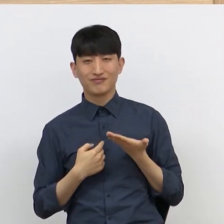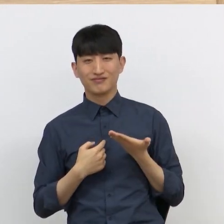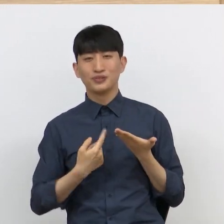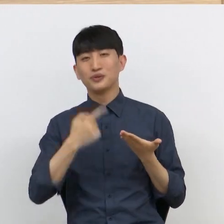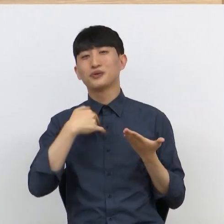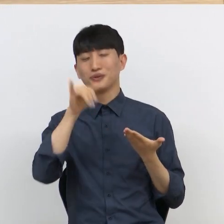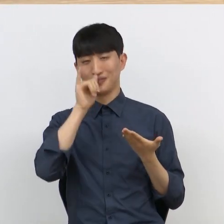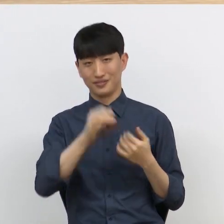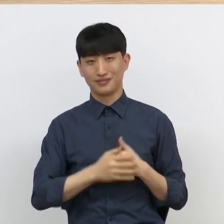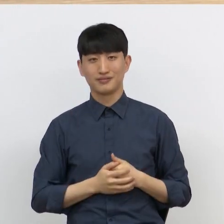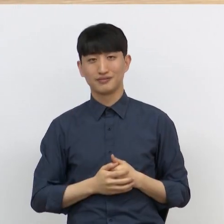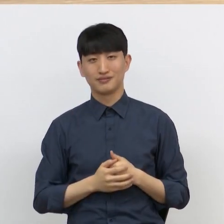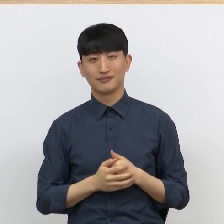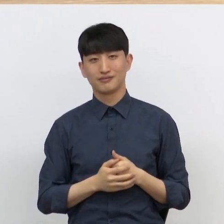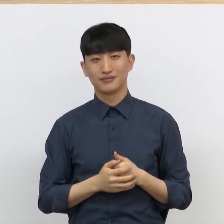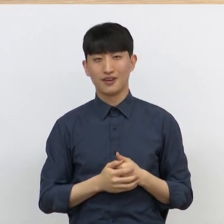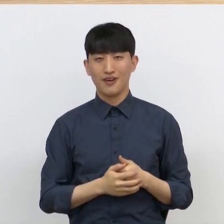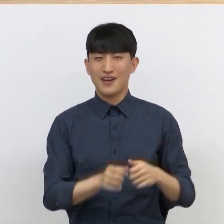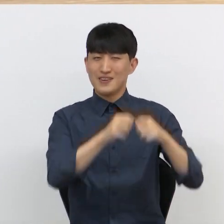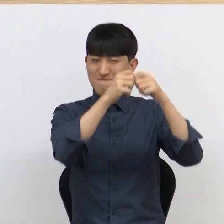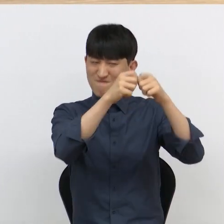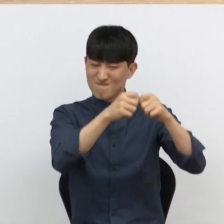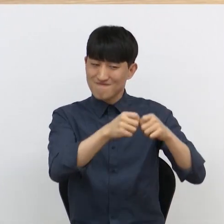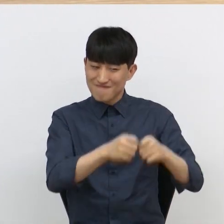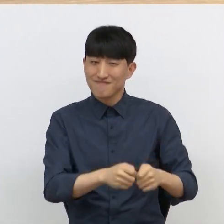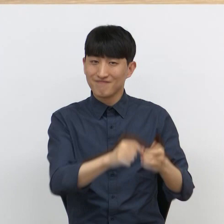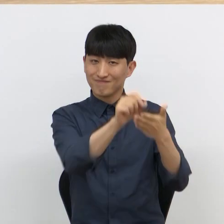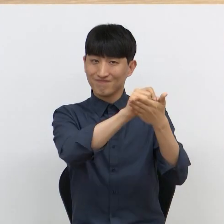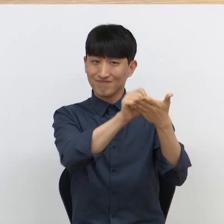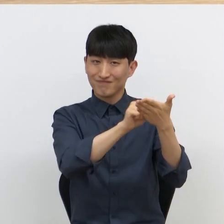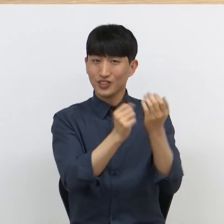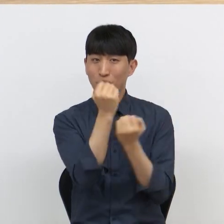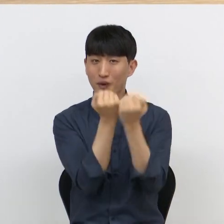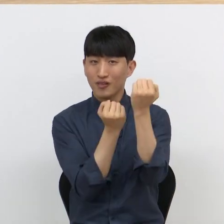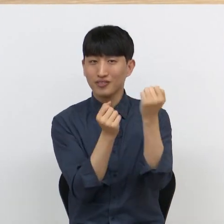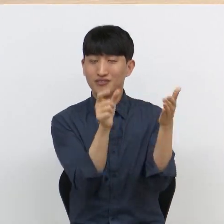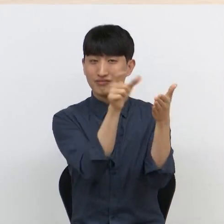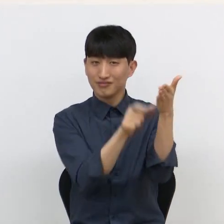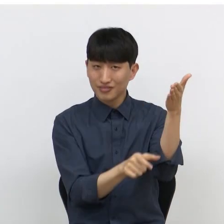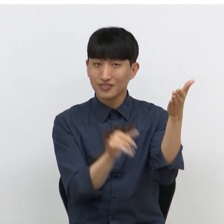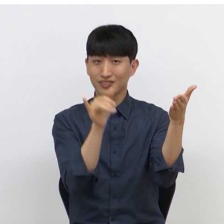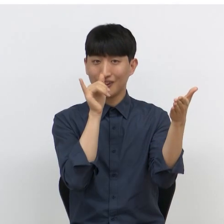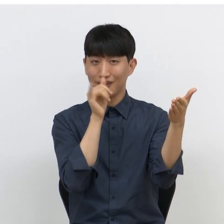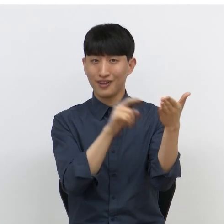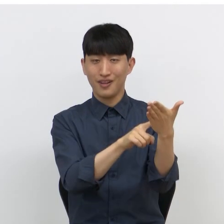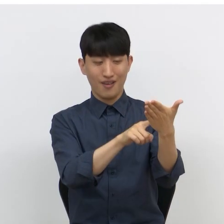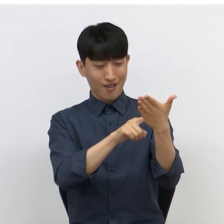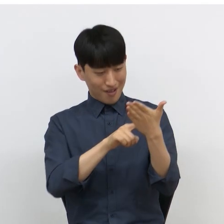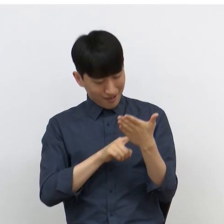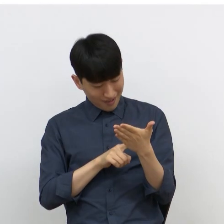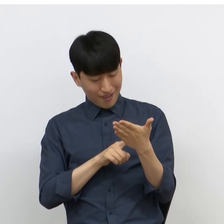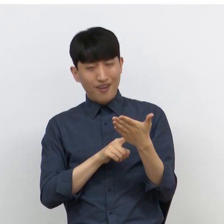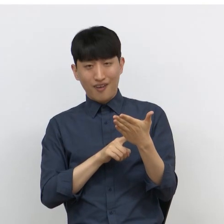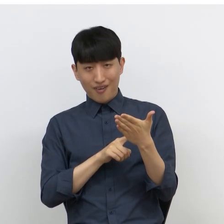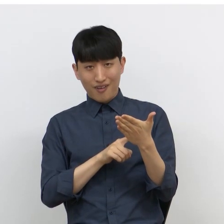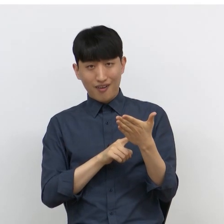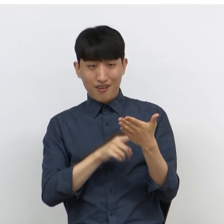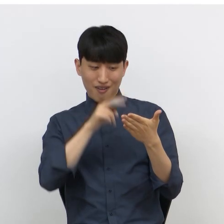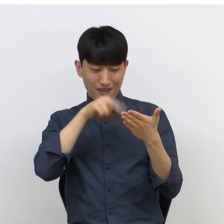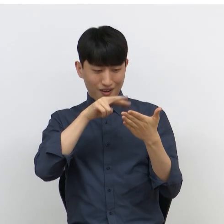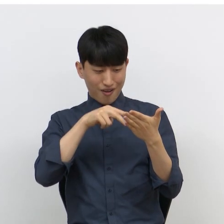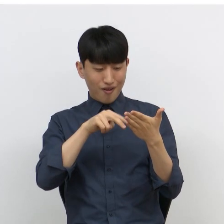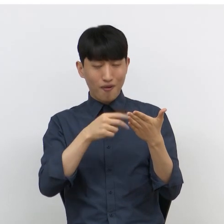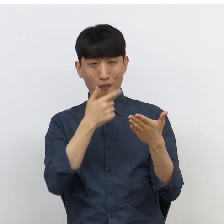있습니다. 자, 되게 자세하게 설명돼 있죠. 그러니까 이제 이런 자세한 보고서를 가지고 제가 이걸